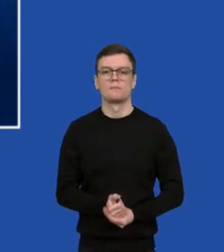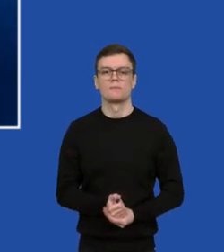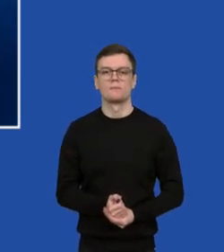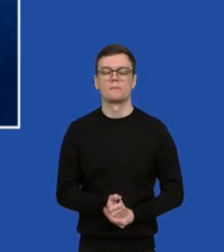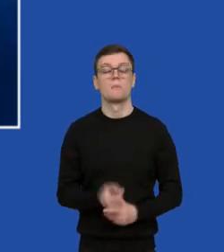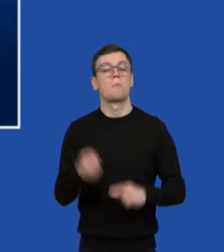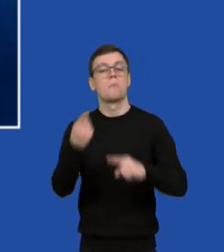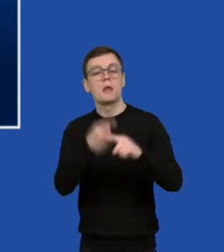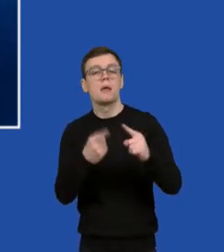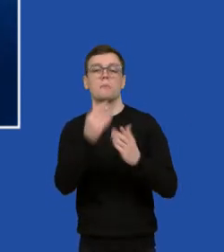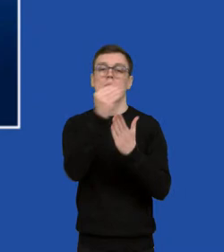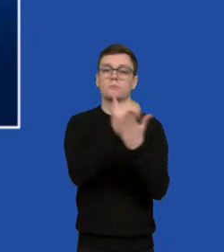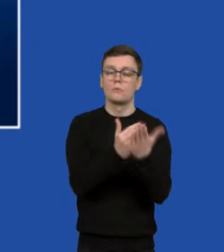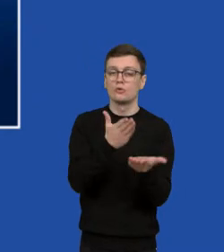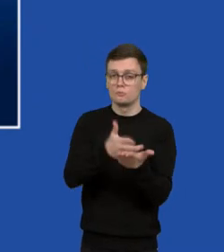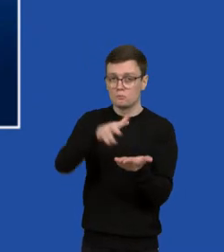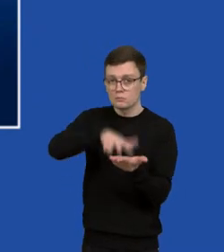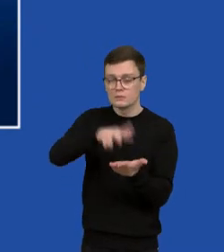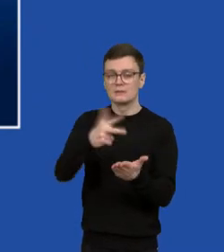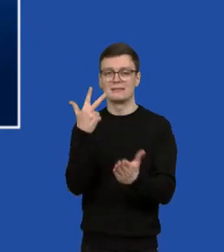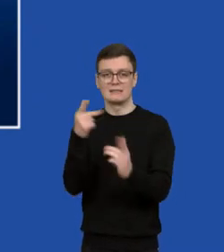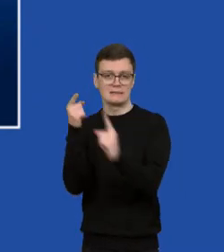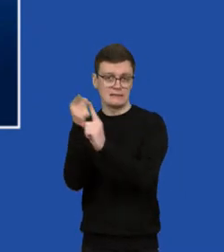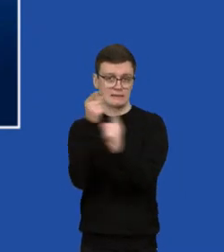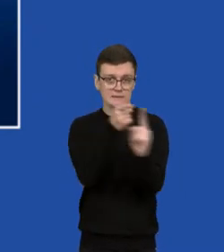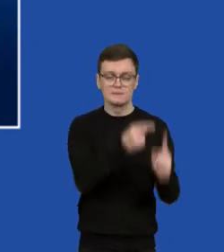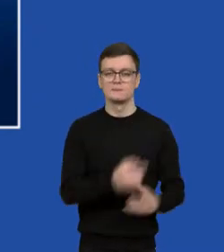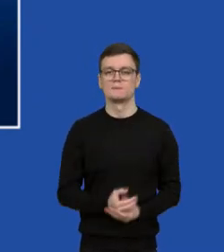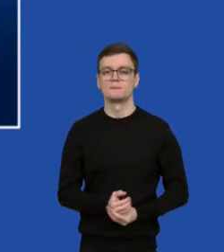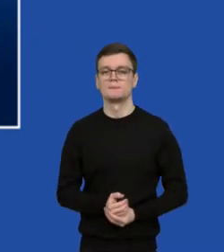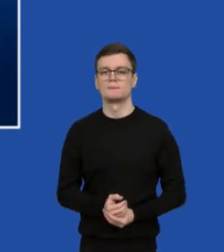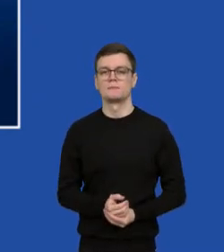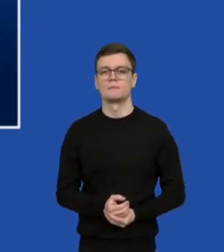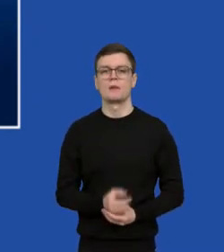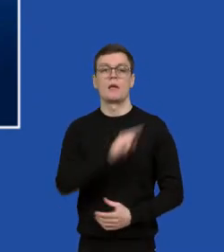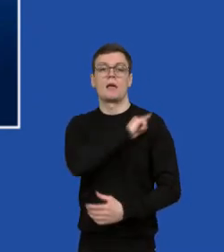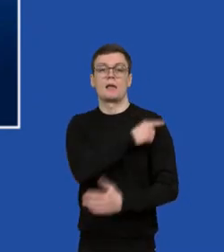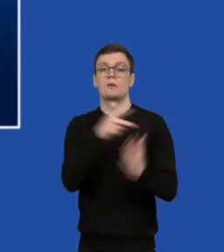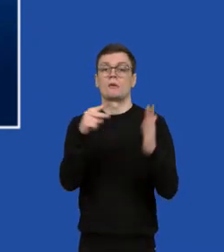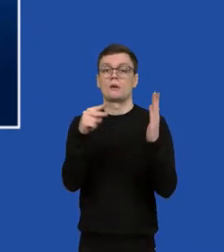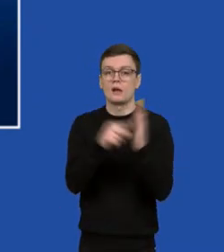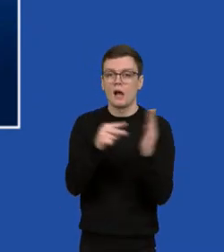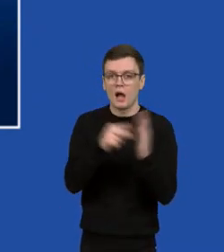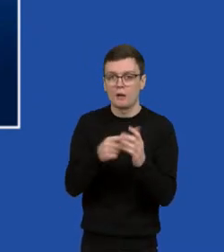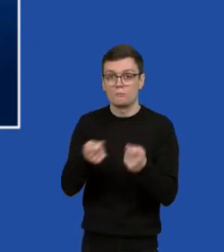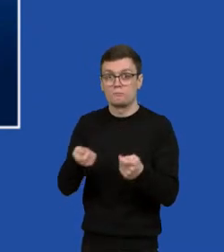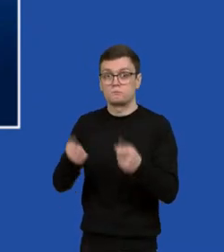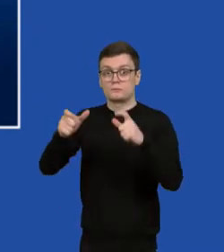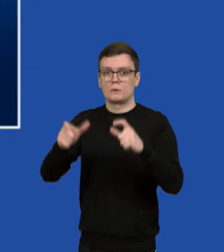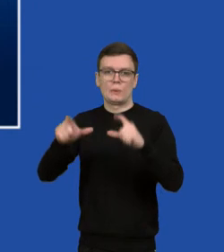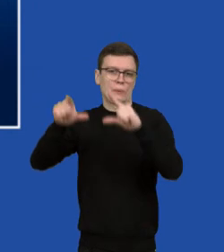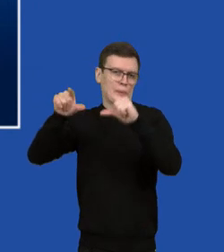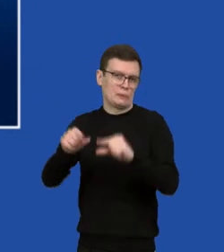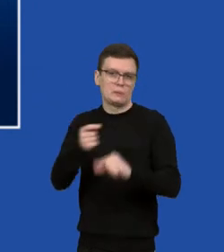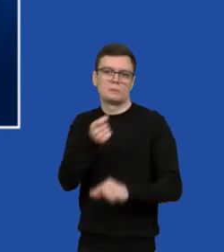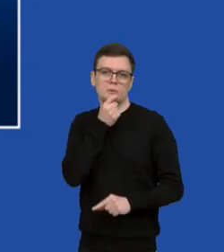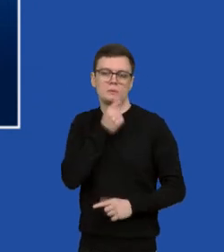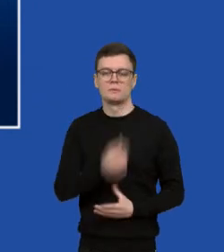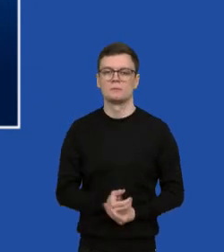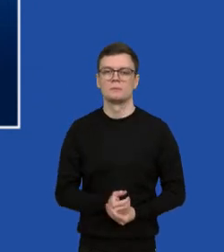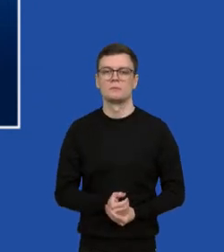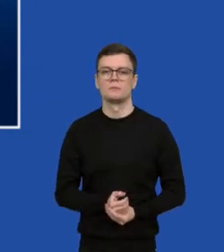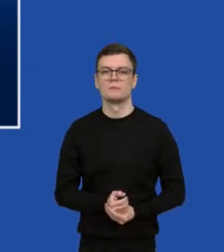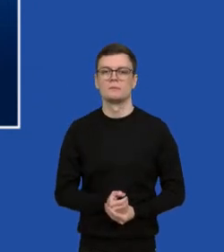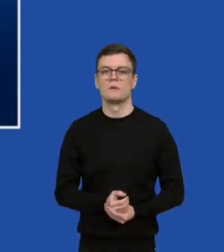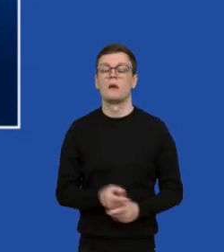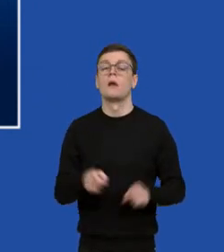ir orientuotos į tris pagrindinius tikslus. Tai yra, kaip minėjau, energijos kainų šoko amortizavimas, taip pat atsižvelgiant į tai, jog